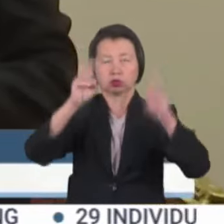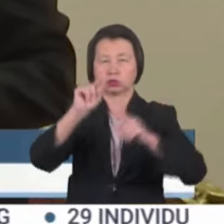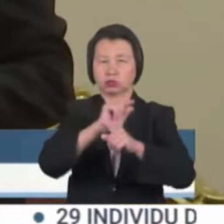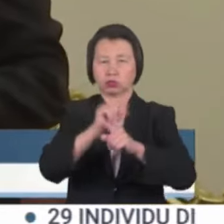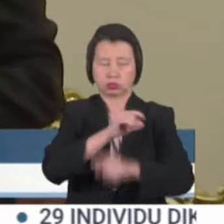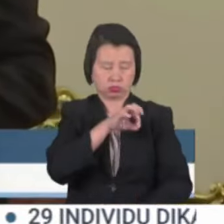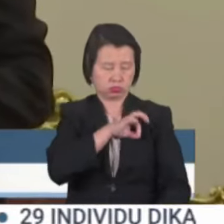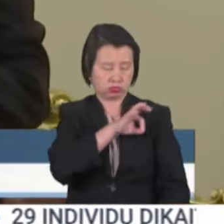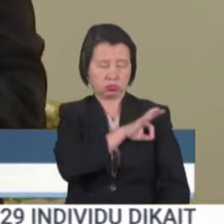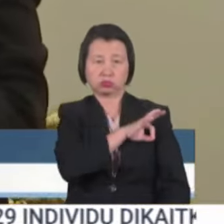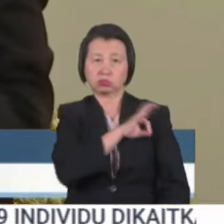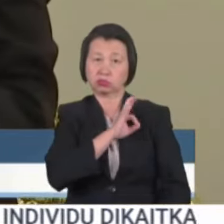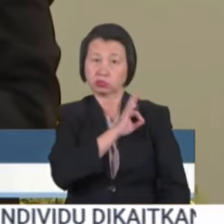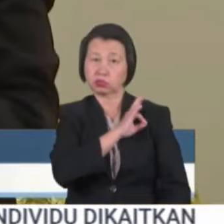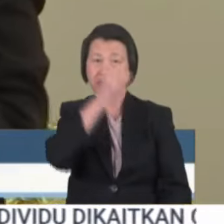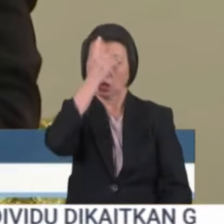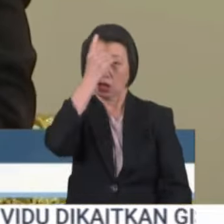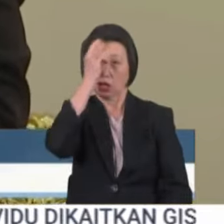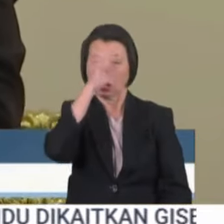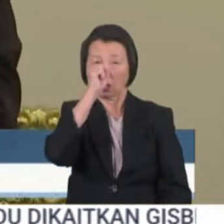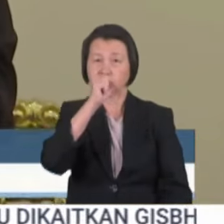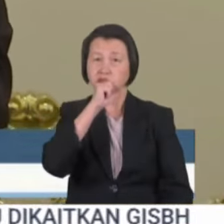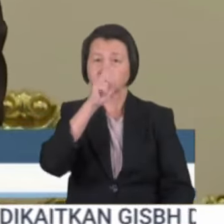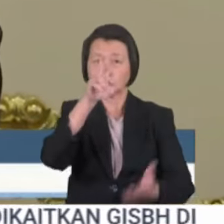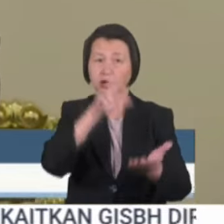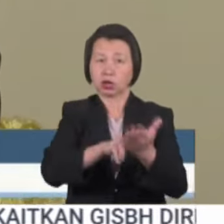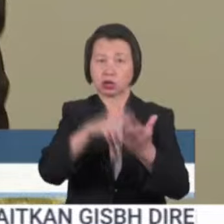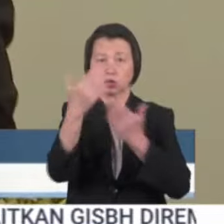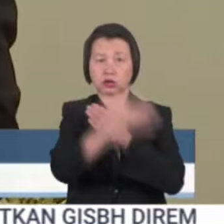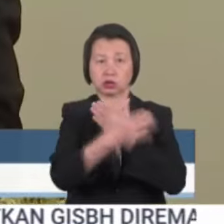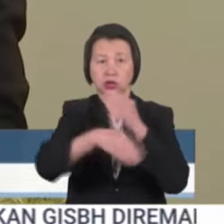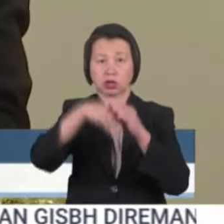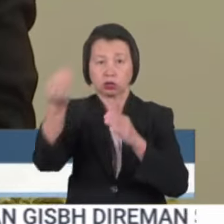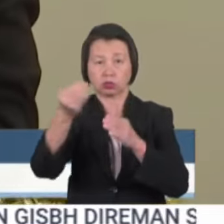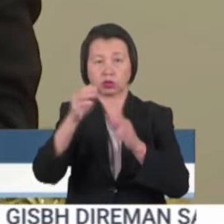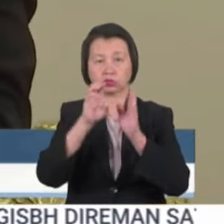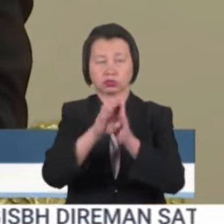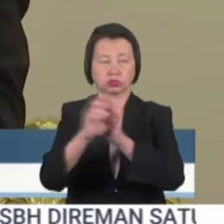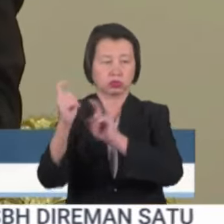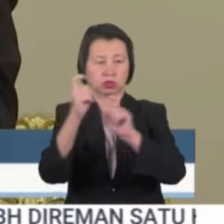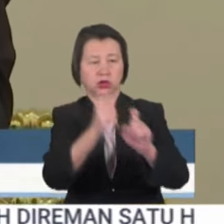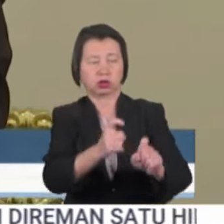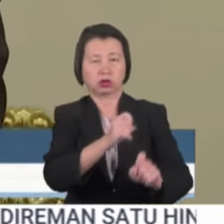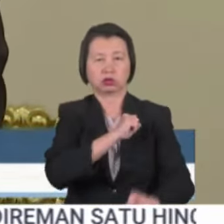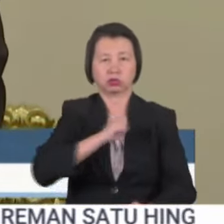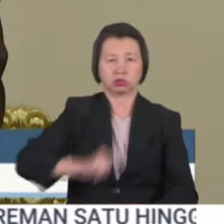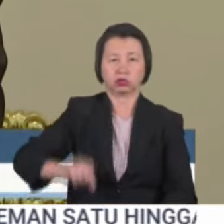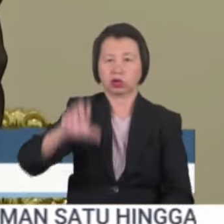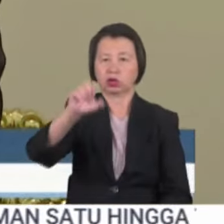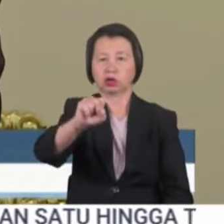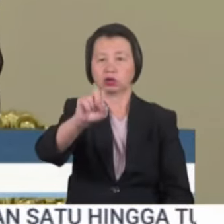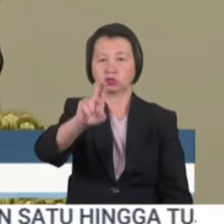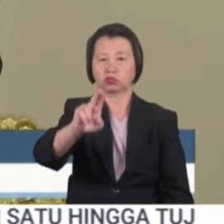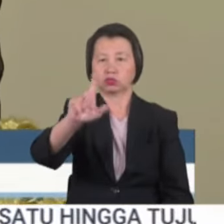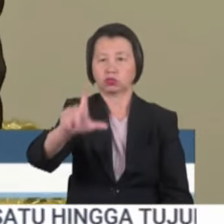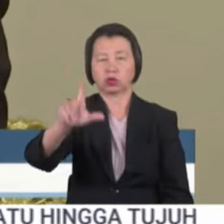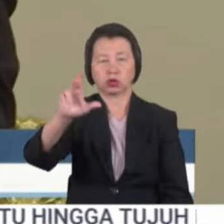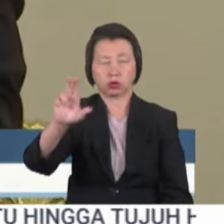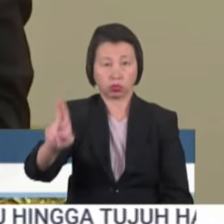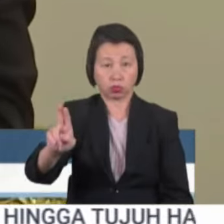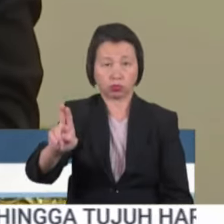penggunaan gelaran kebesaran yang tidak diiktiraf dari negara luar seperti dianugerahkan oleh Kesultanan Sulu. Datuk